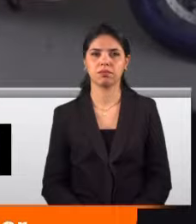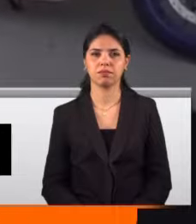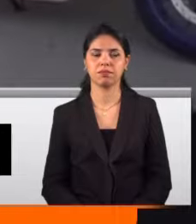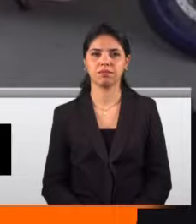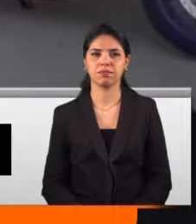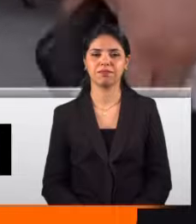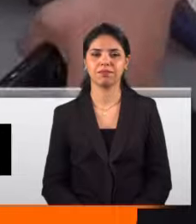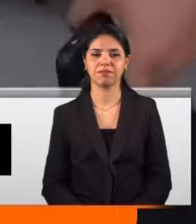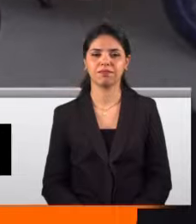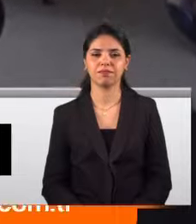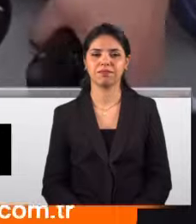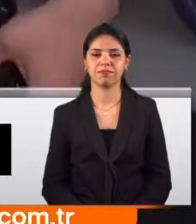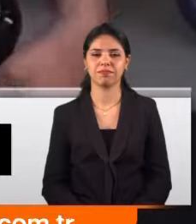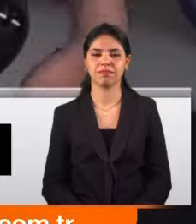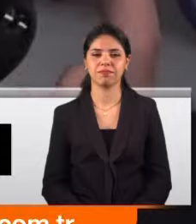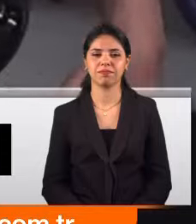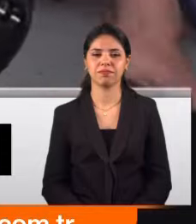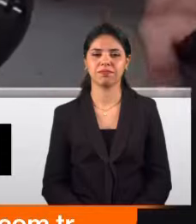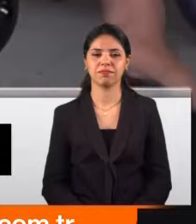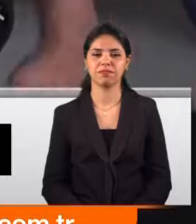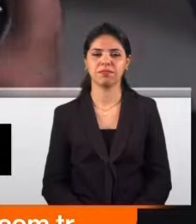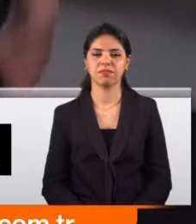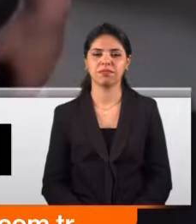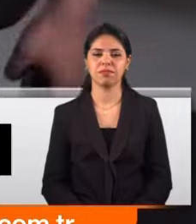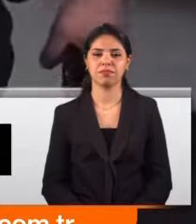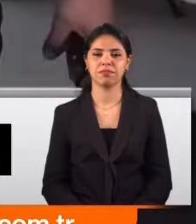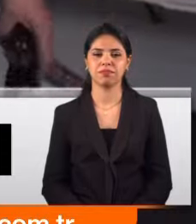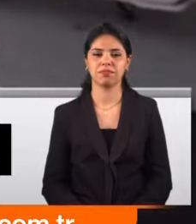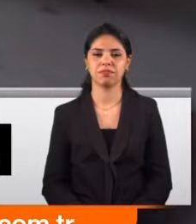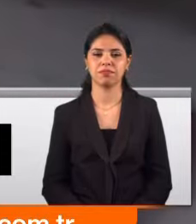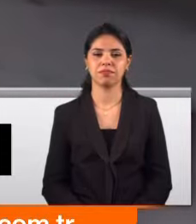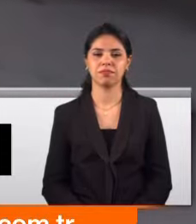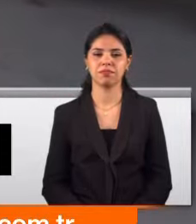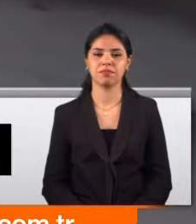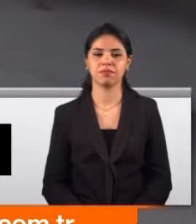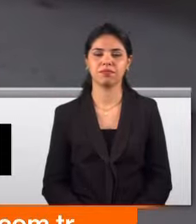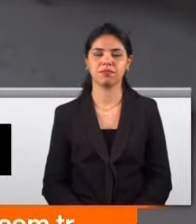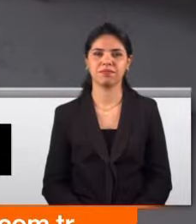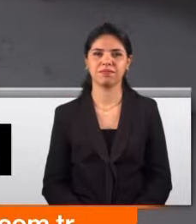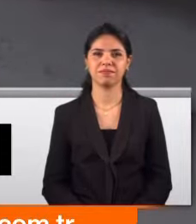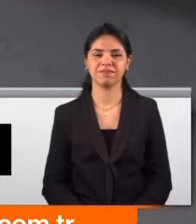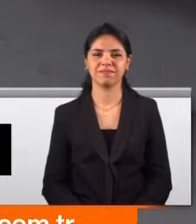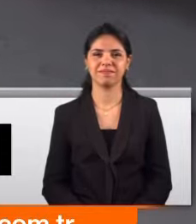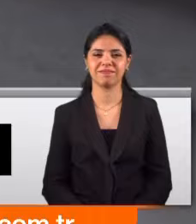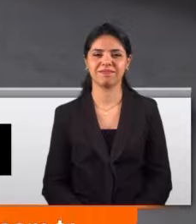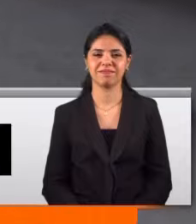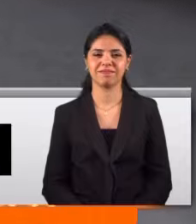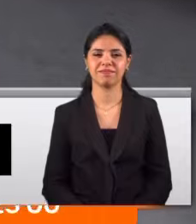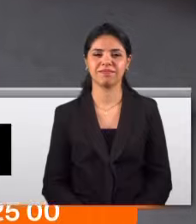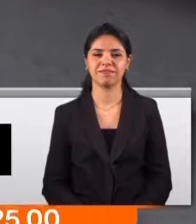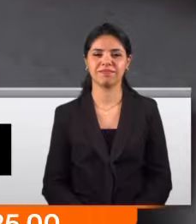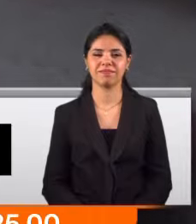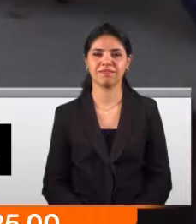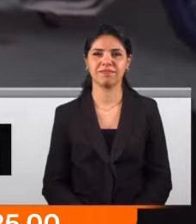tarafımda kaldırım var. Kimse gelmez. Pat kırar, yapışır kalırsın. Doğru söylüyorsun. Canının kıymeti olsun biraz. 3 kuruş için canını tehlikeye